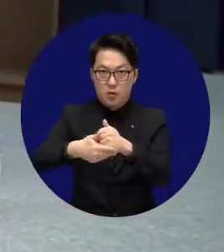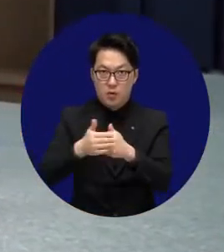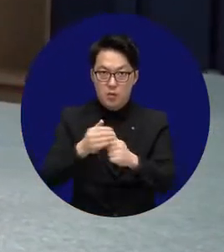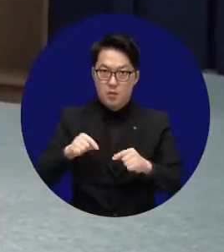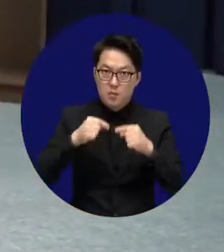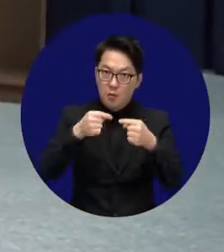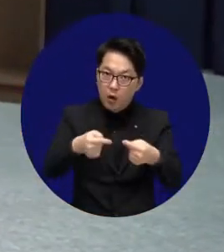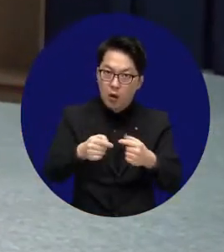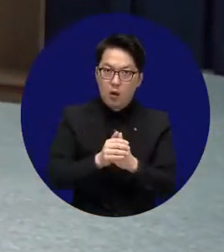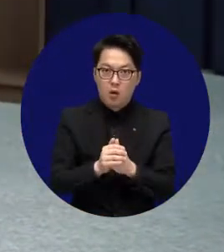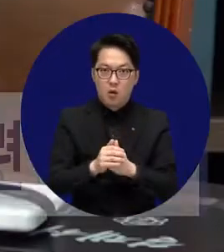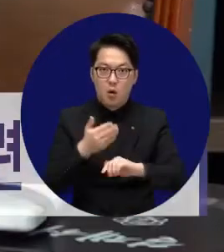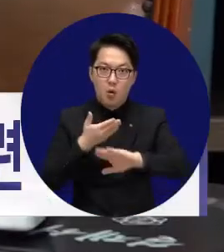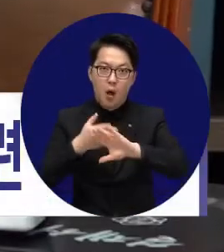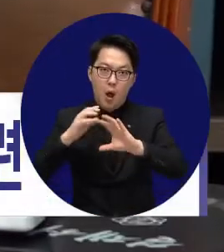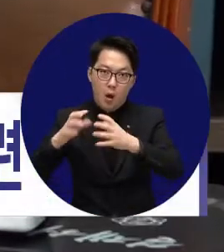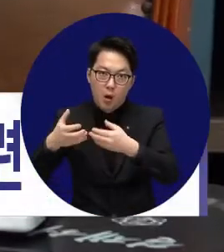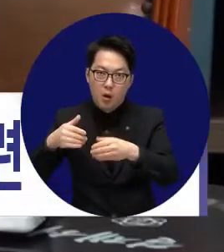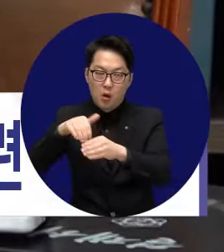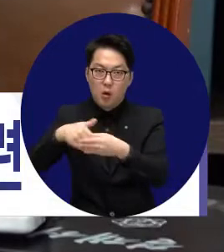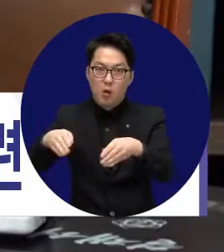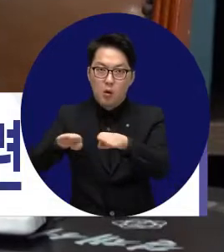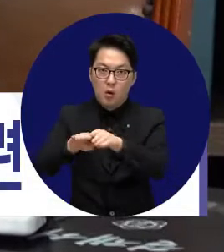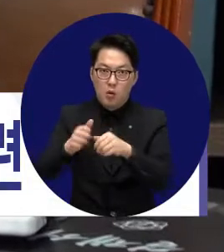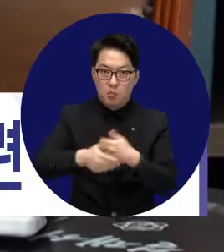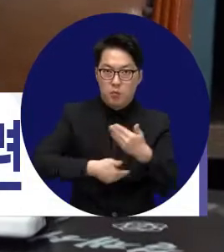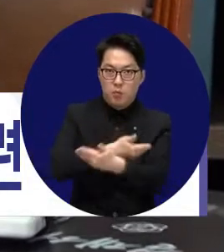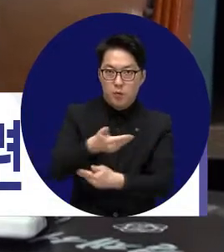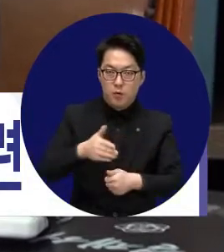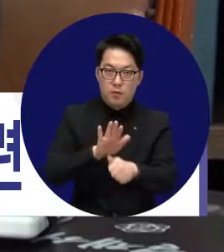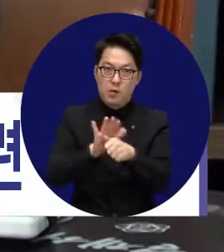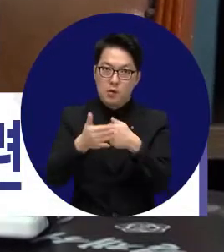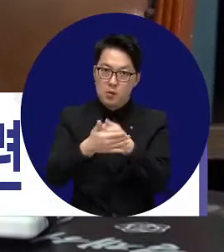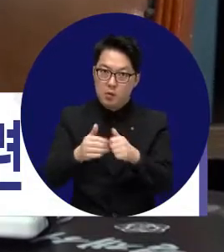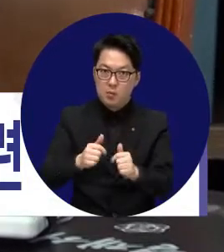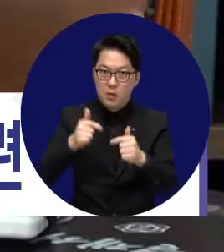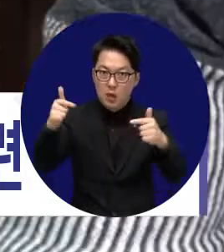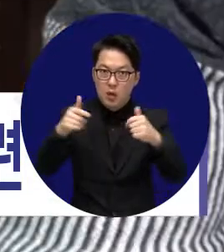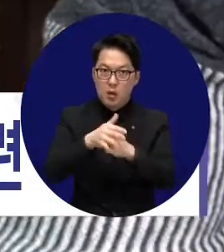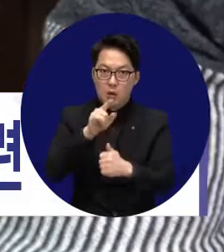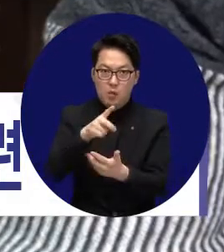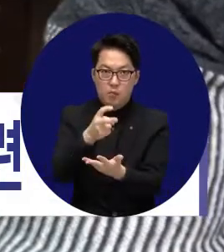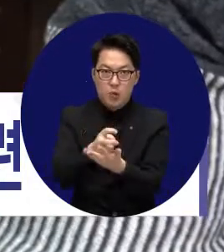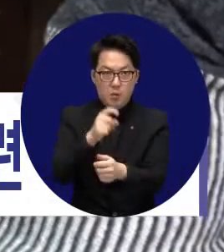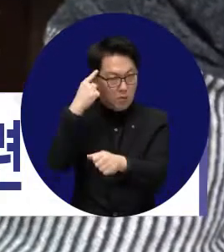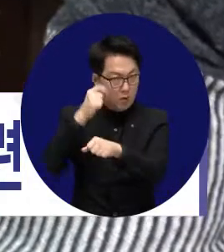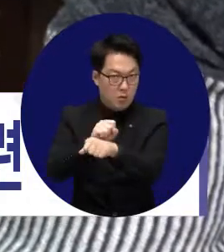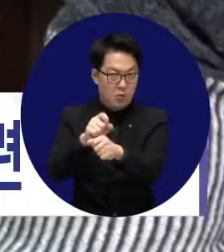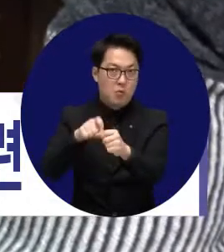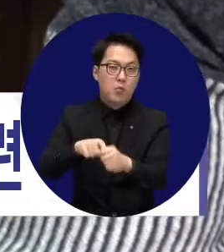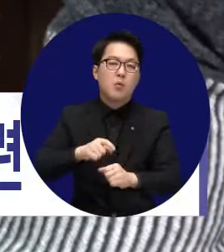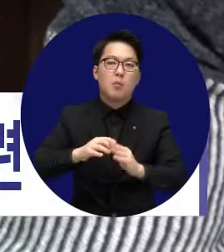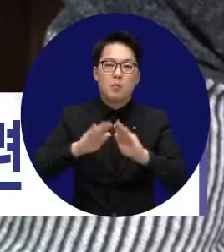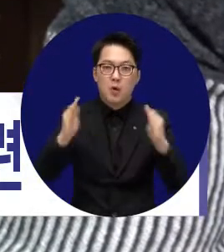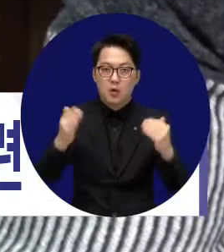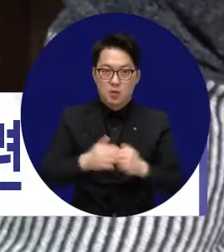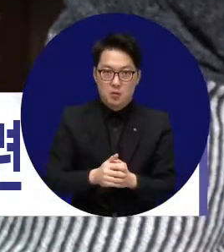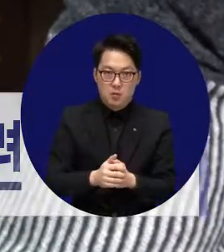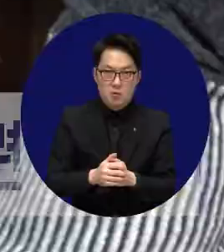이번 선거 참관은 외국 선거기관과의 국제교류 및 협력관계 증진, 제도 연구를 위해서